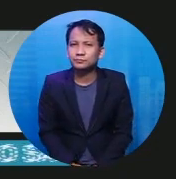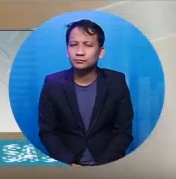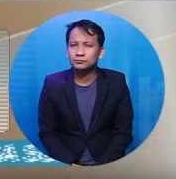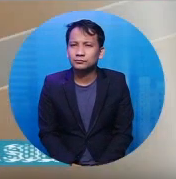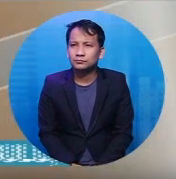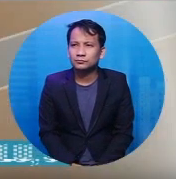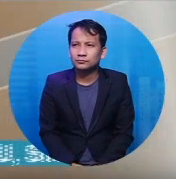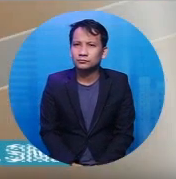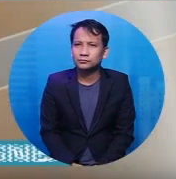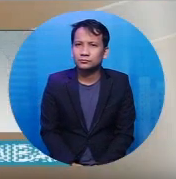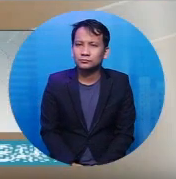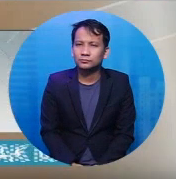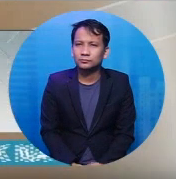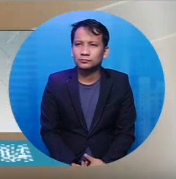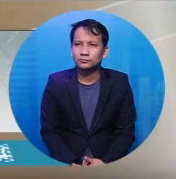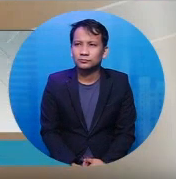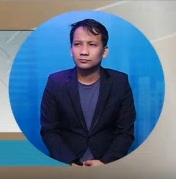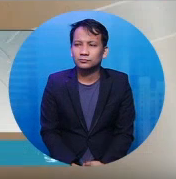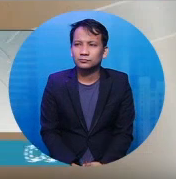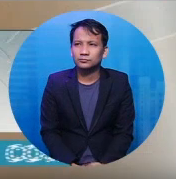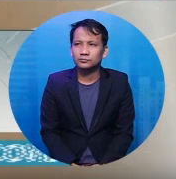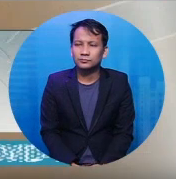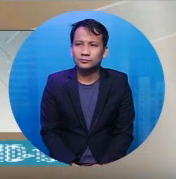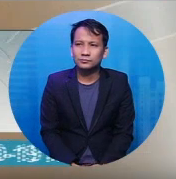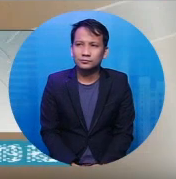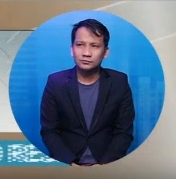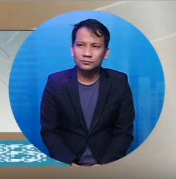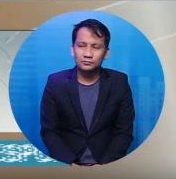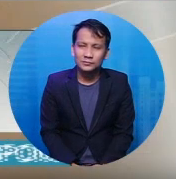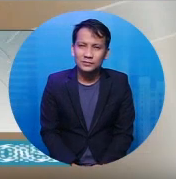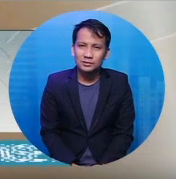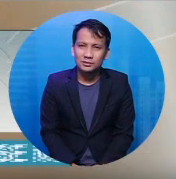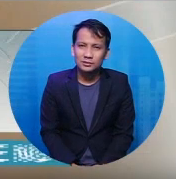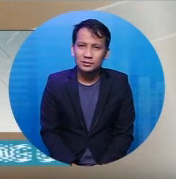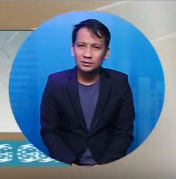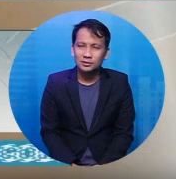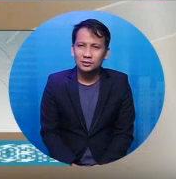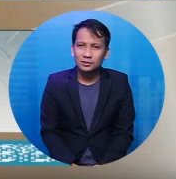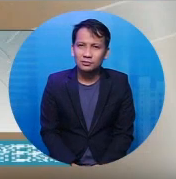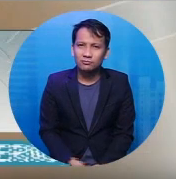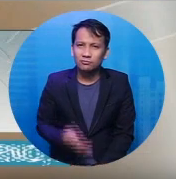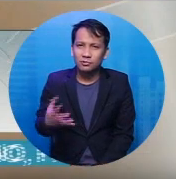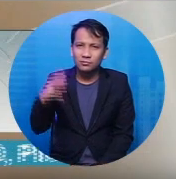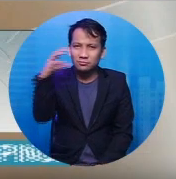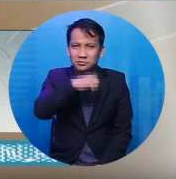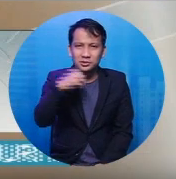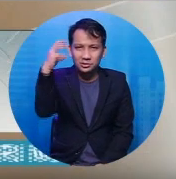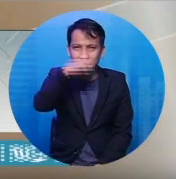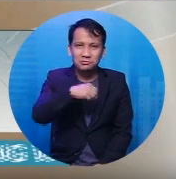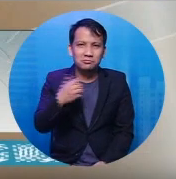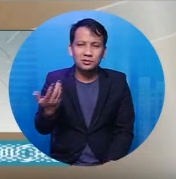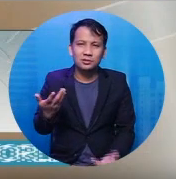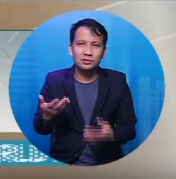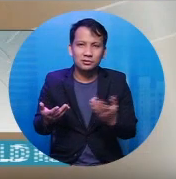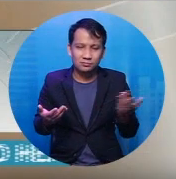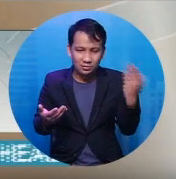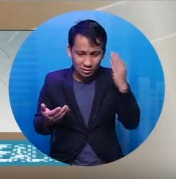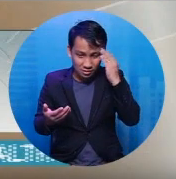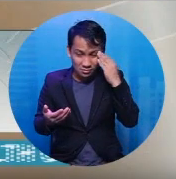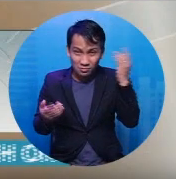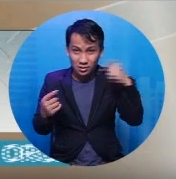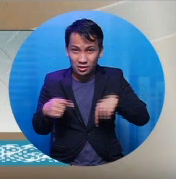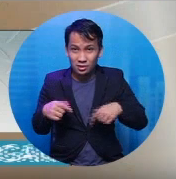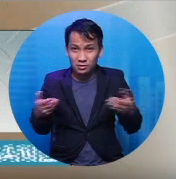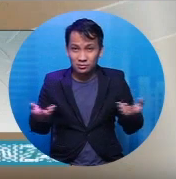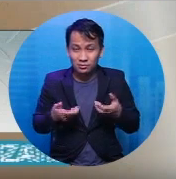Wala, puro ano naman sa'yo, kakaka lang yan eh. Ano nga kaka? Alam mo naman, kumatino kang lalaki,